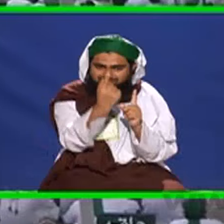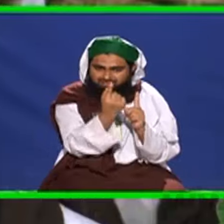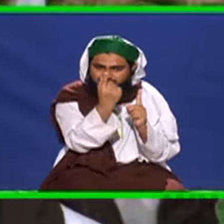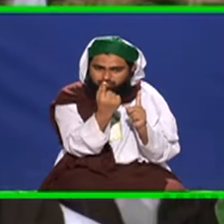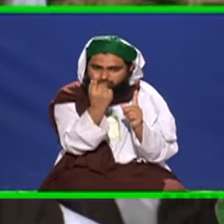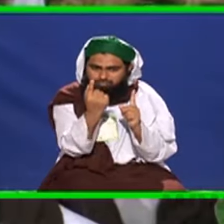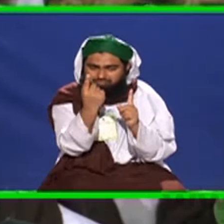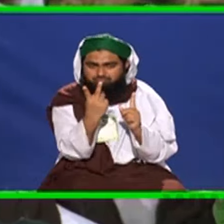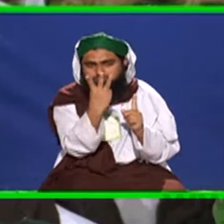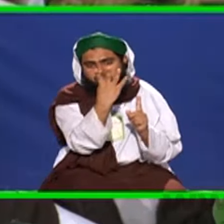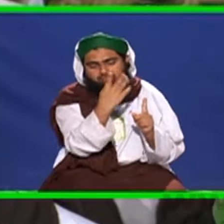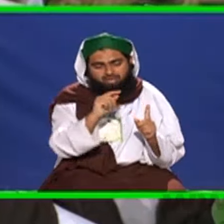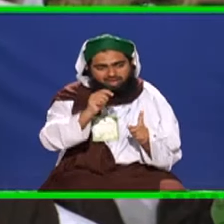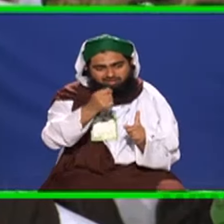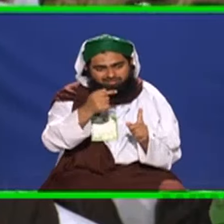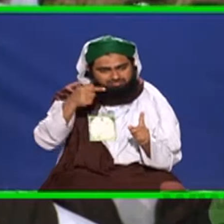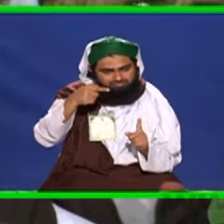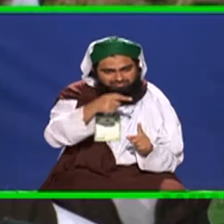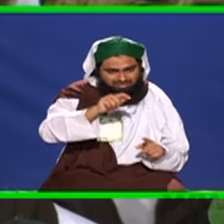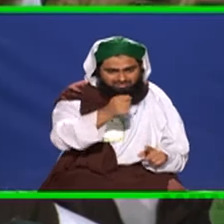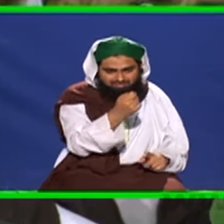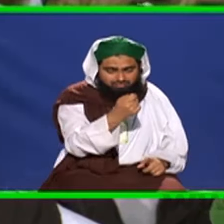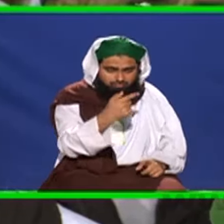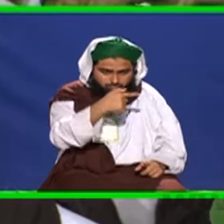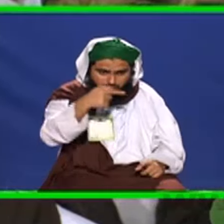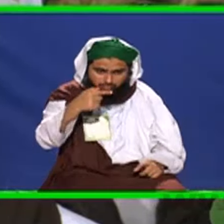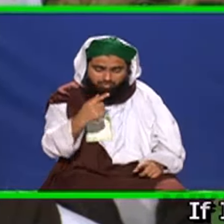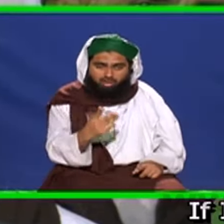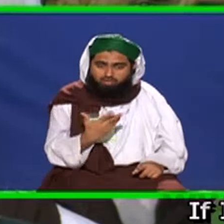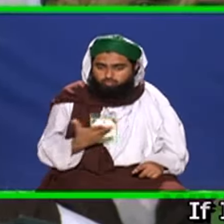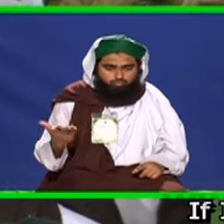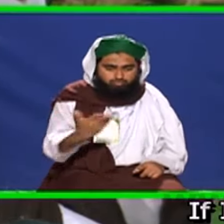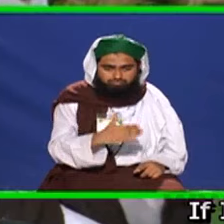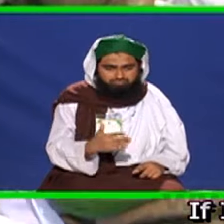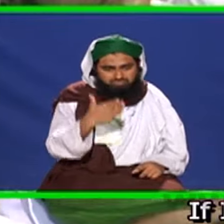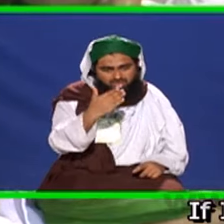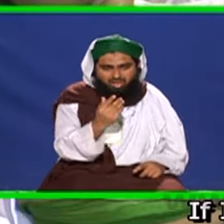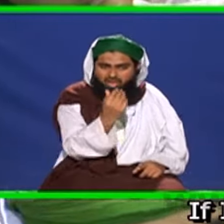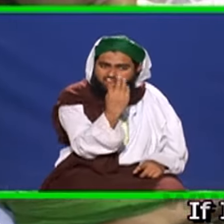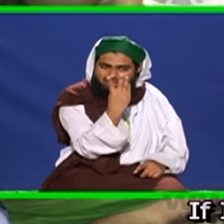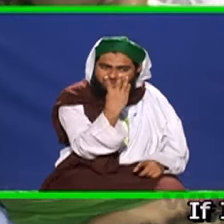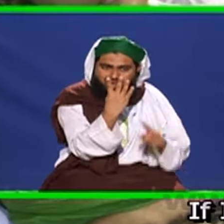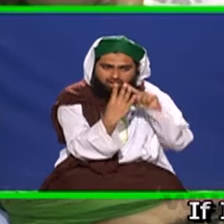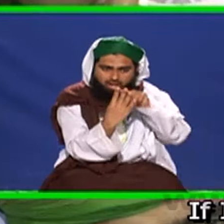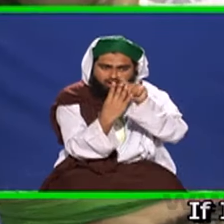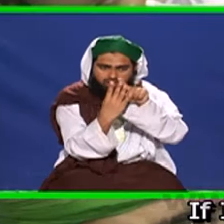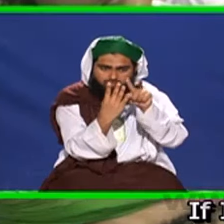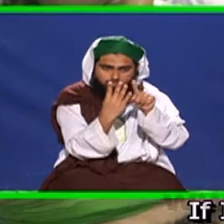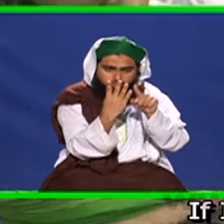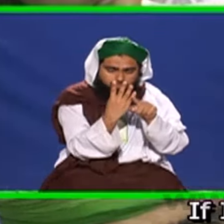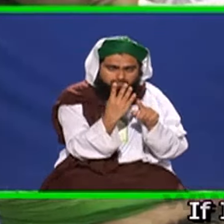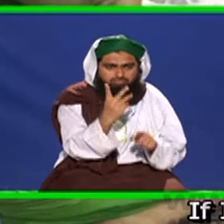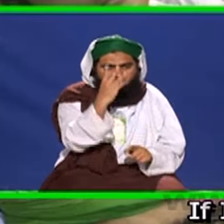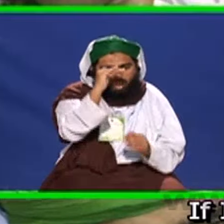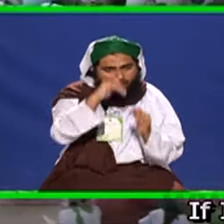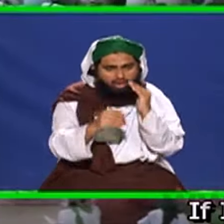1, 2, 3, 4, میری اس چابی میں 4 زندانے. اگر اس کے زندانے 4 کے